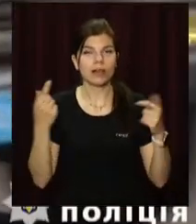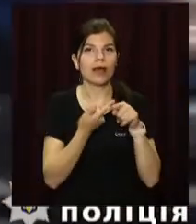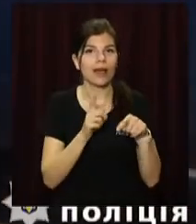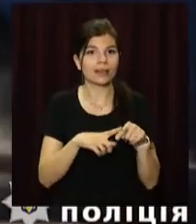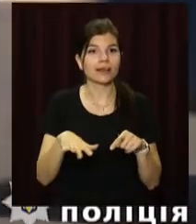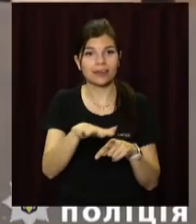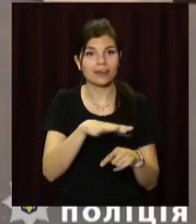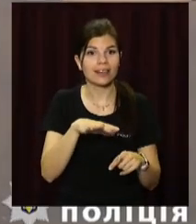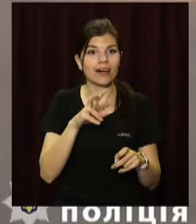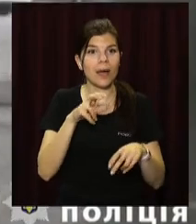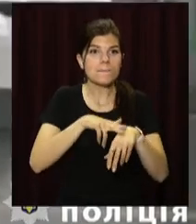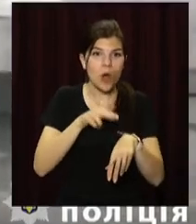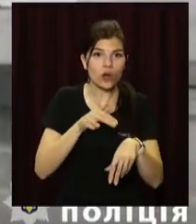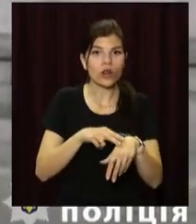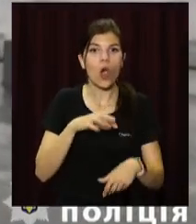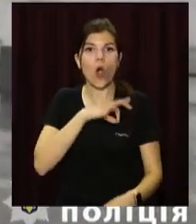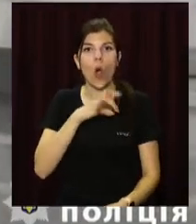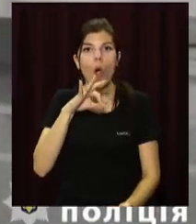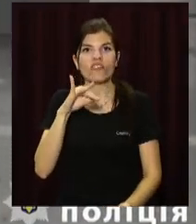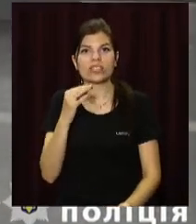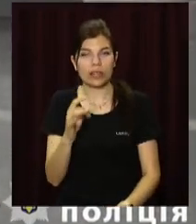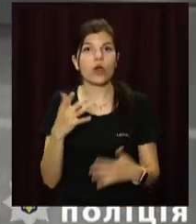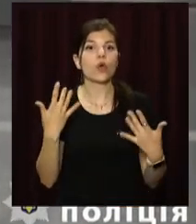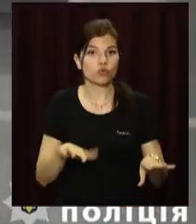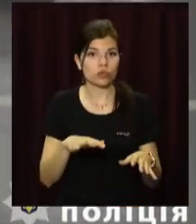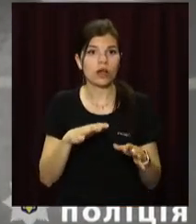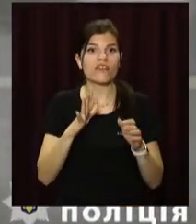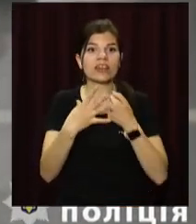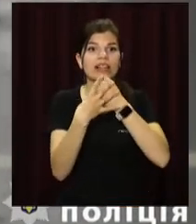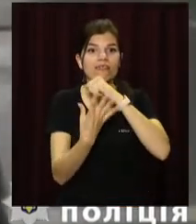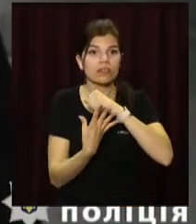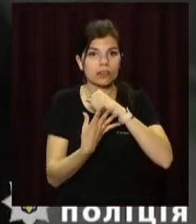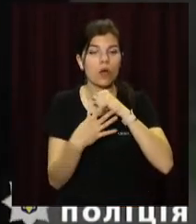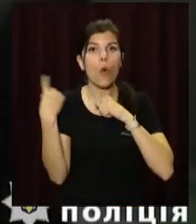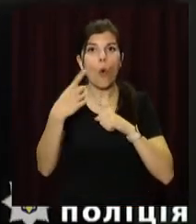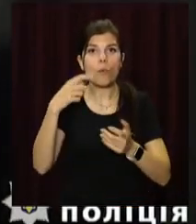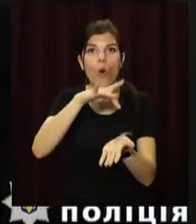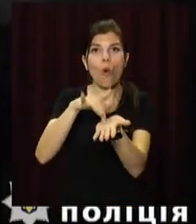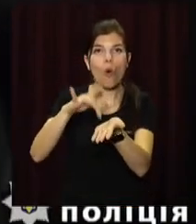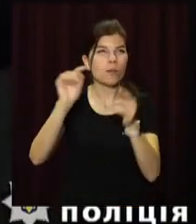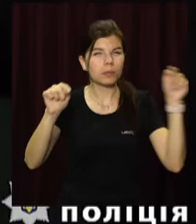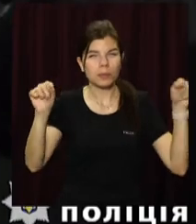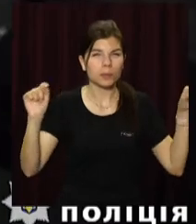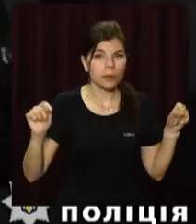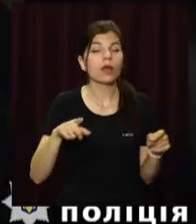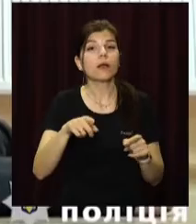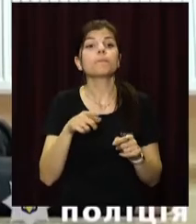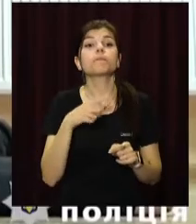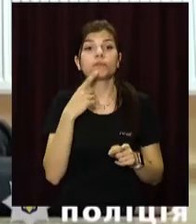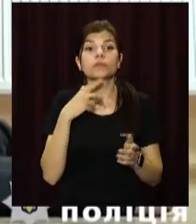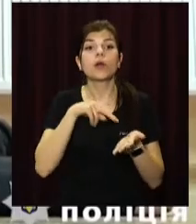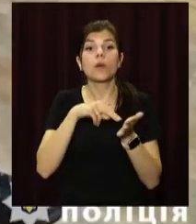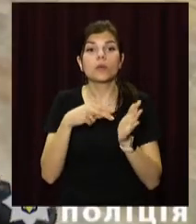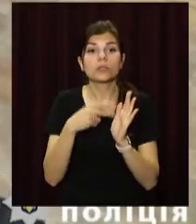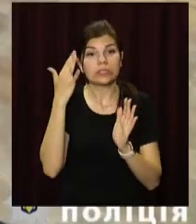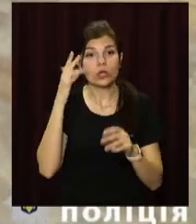справі. Наразі проєкт «Поліцейський офіцер громади» вже реалізували в 19 областях країни. У планах забезпечити кожну